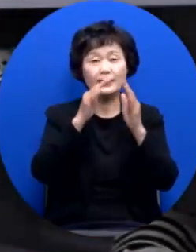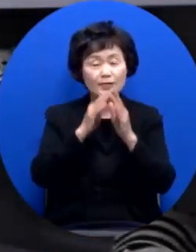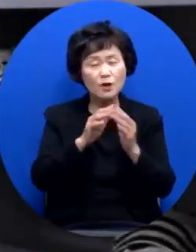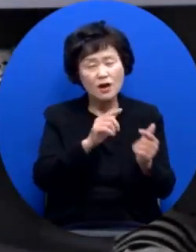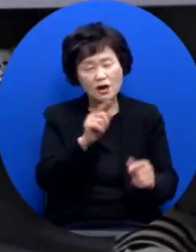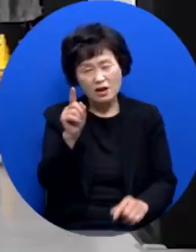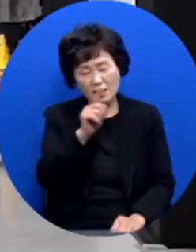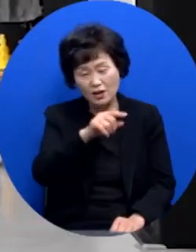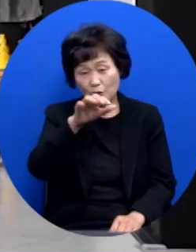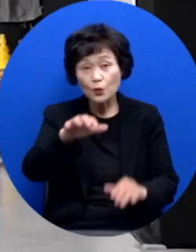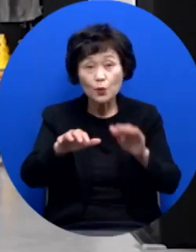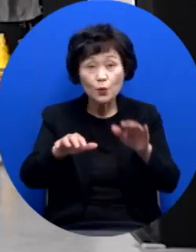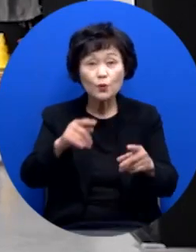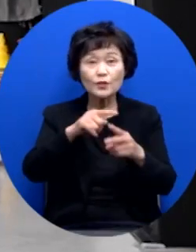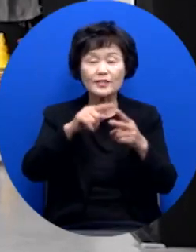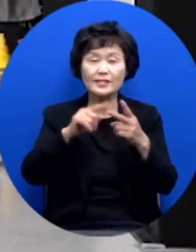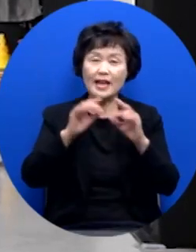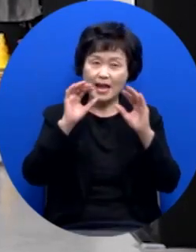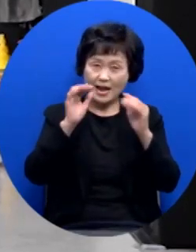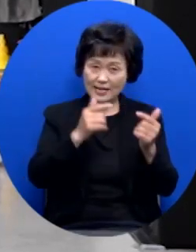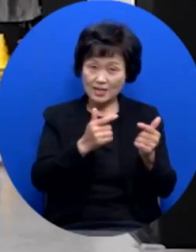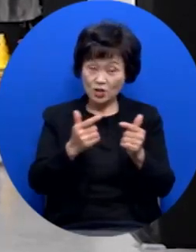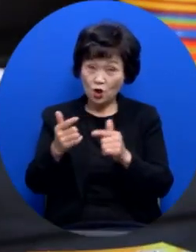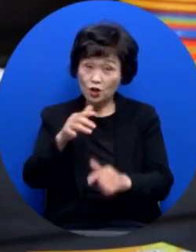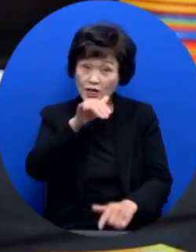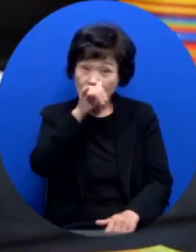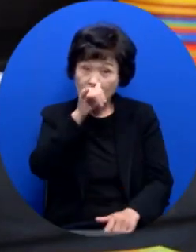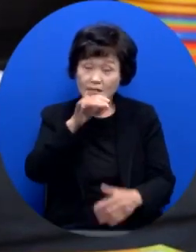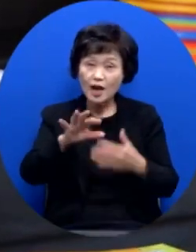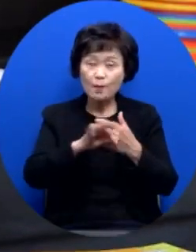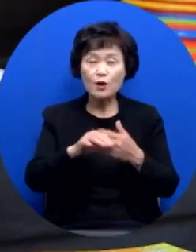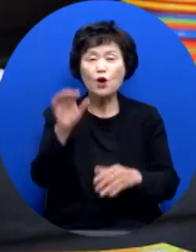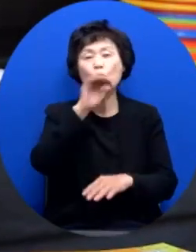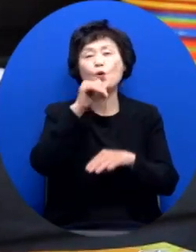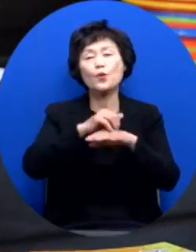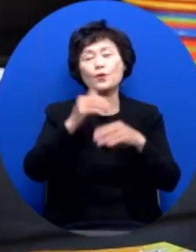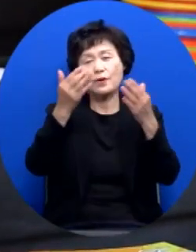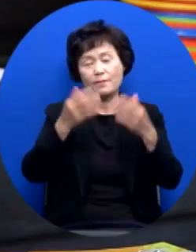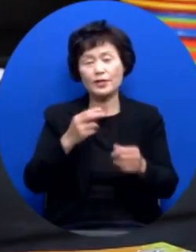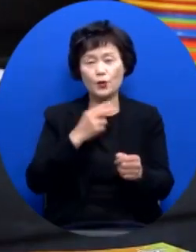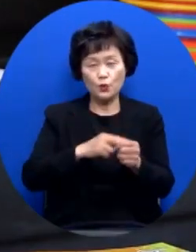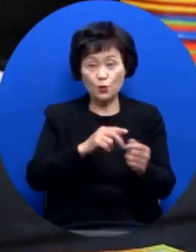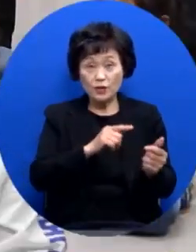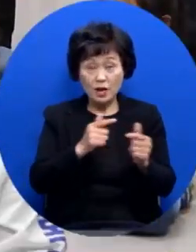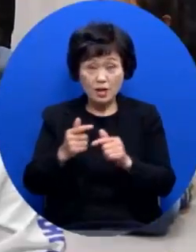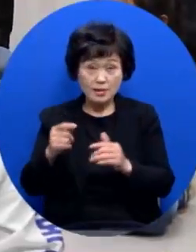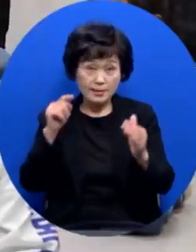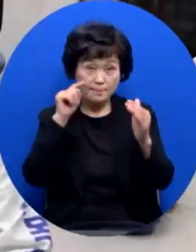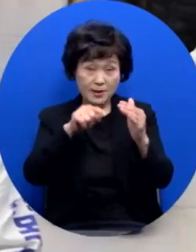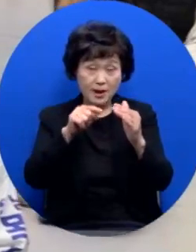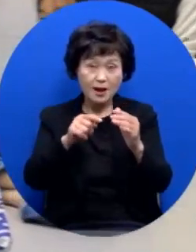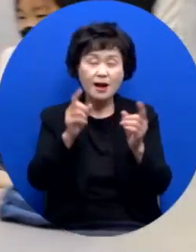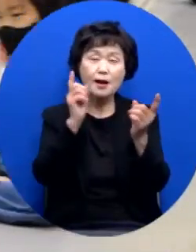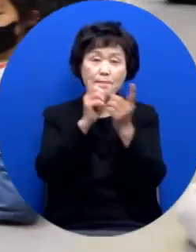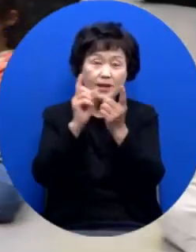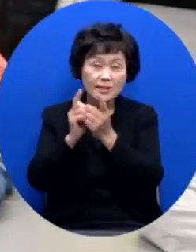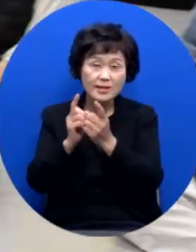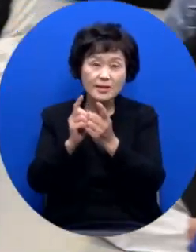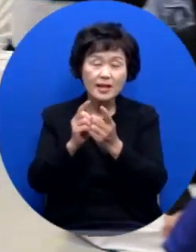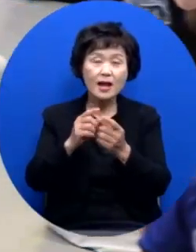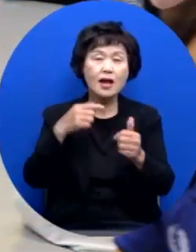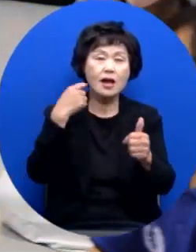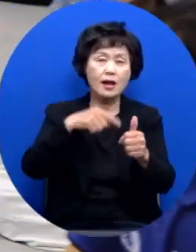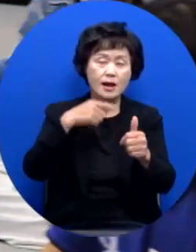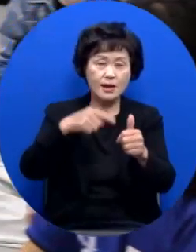시설 어디든지 훈련된 교사가 찾아가서 한 시간 동안 복음을 전하고 양육해서 건전한